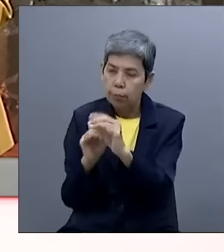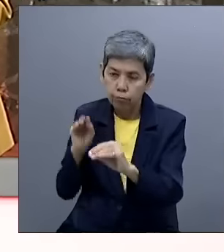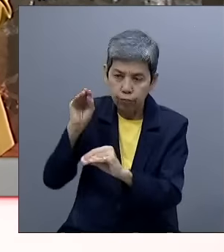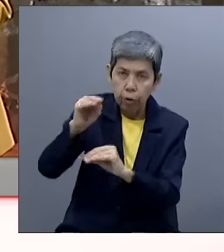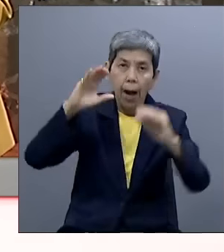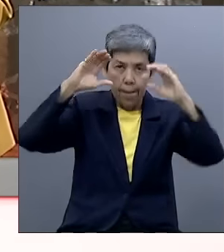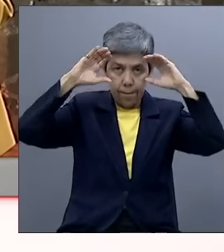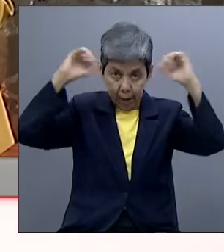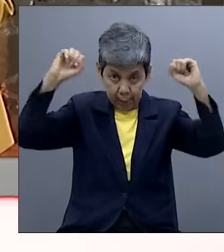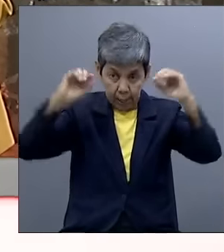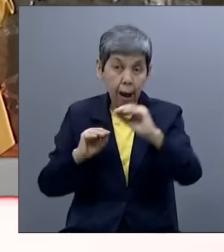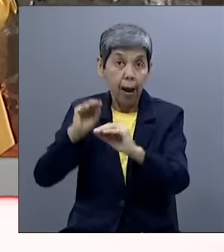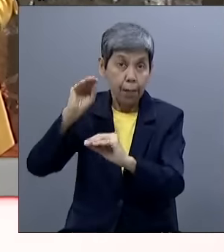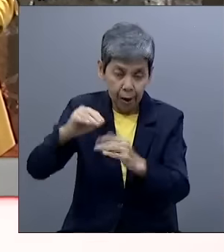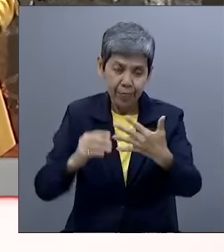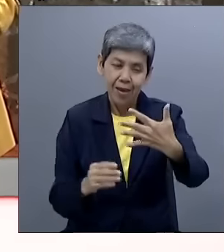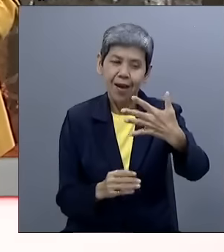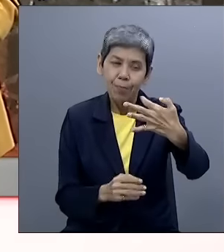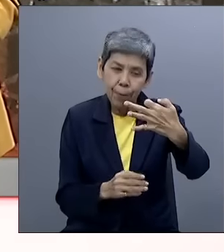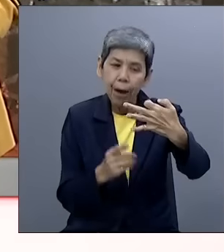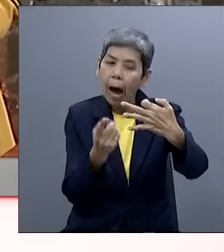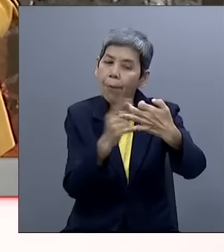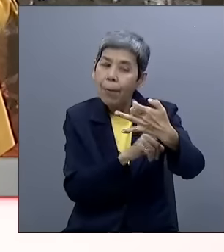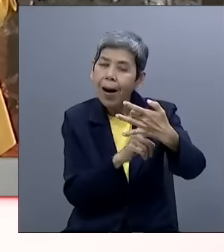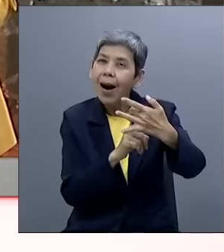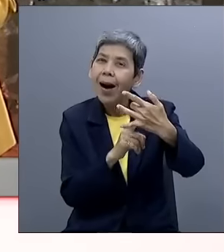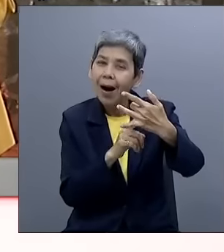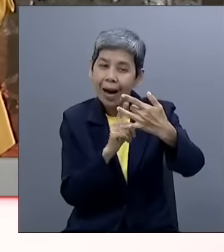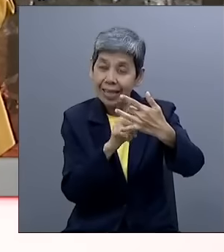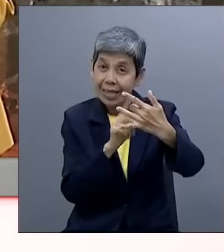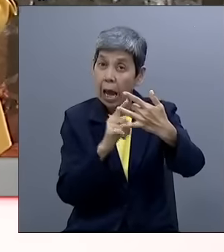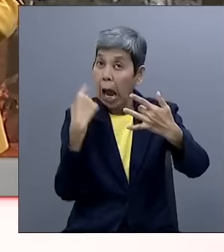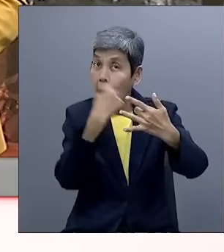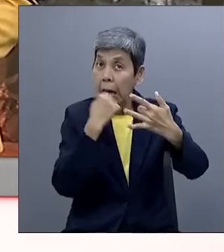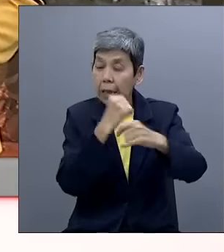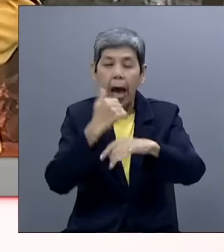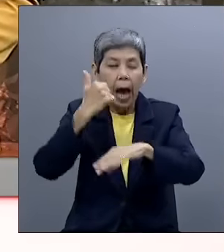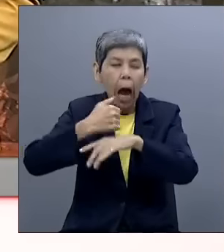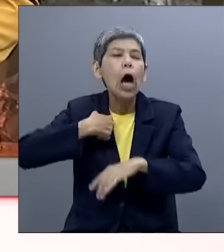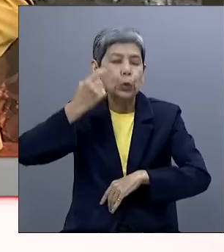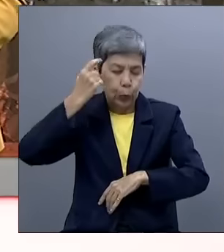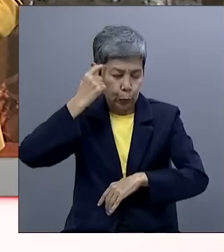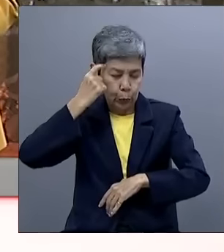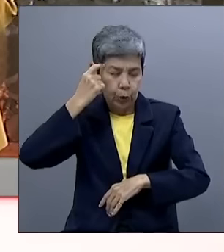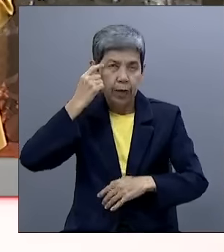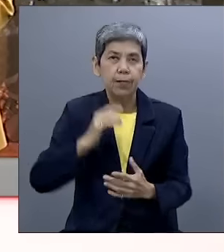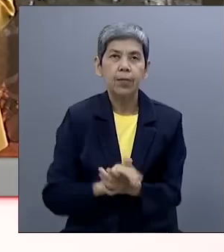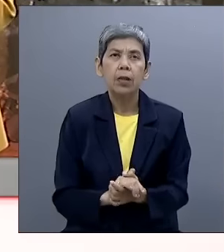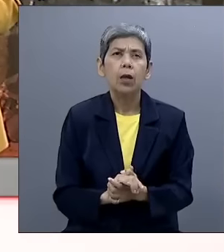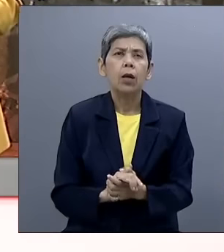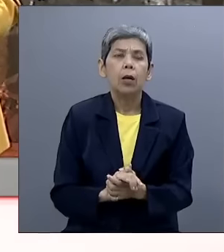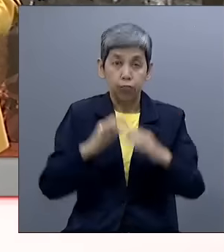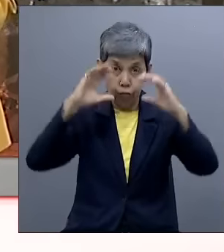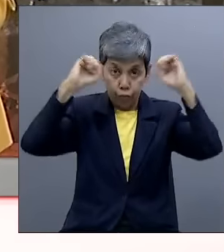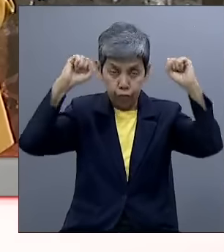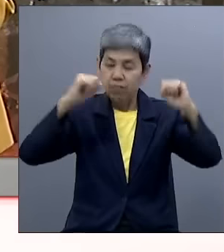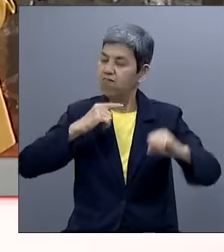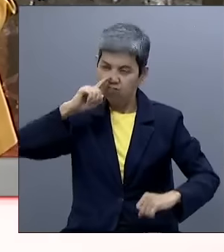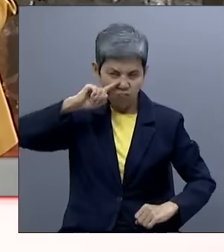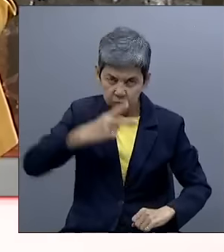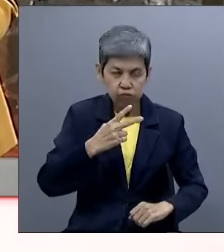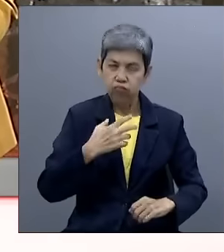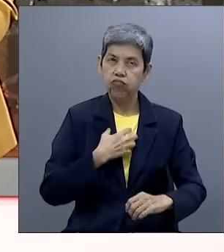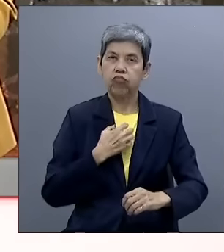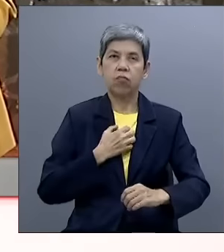เป็นประธานาธิบดีแทนแต่ก็เป็นที่ทราบกันดีอยู่แล้วค่ะว่าใครคือผู้นำรัสเซียตัวจริงก่อนที่ปูตินเองจะกลับมาทวง